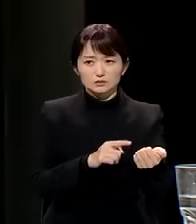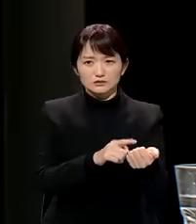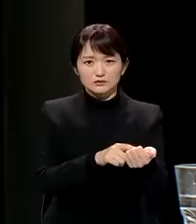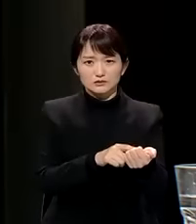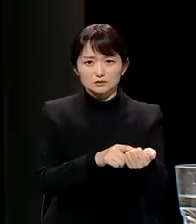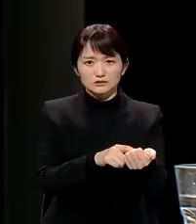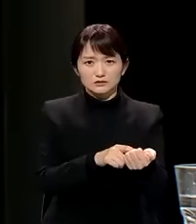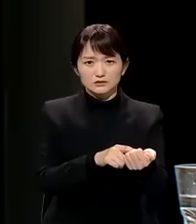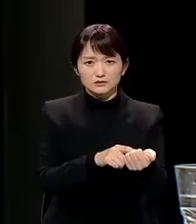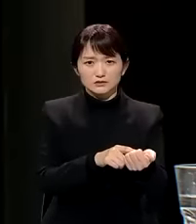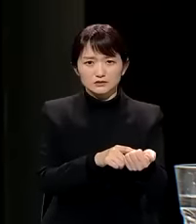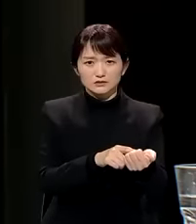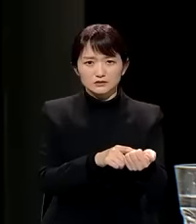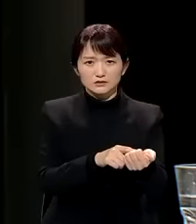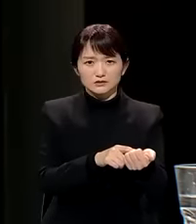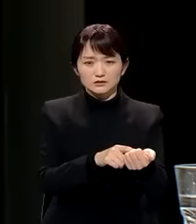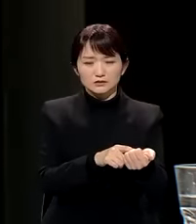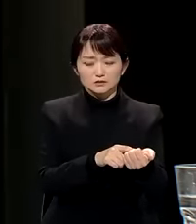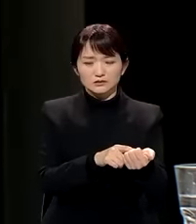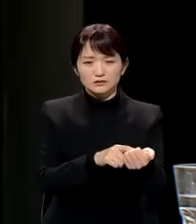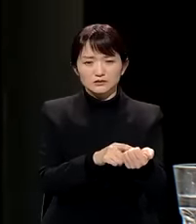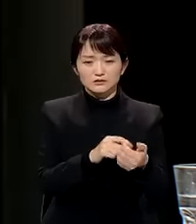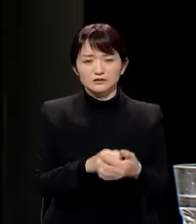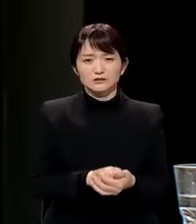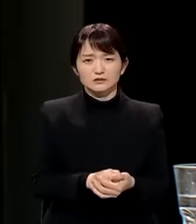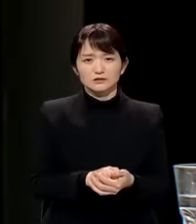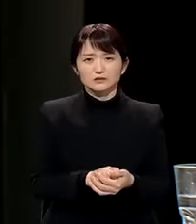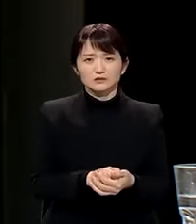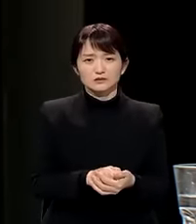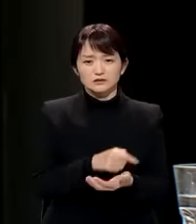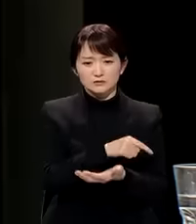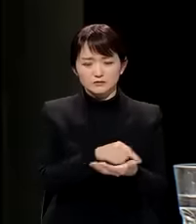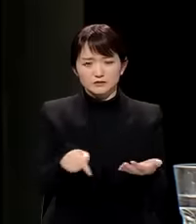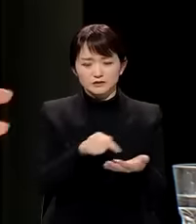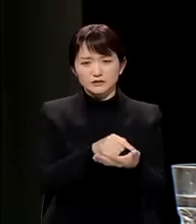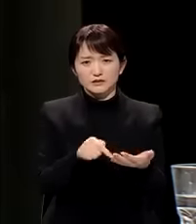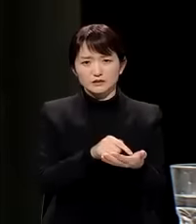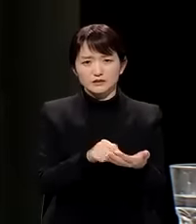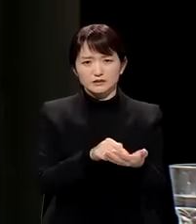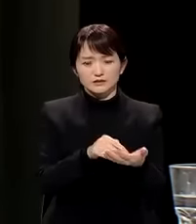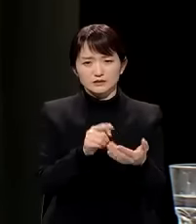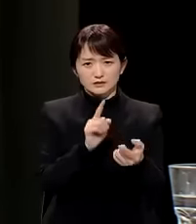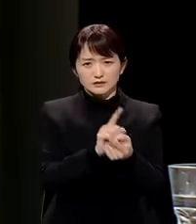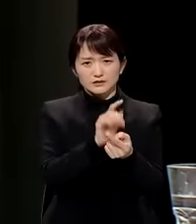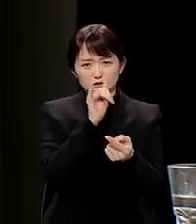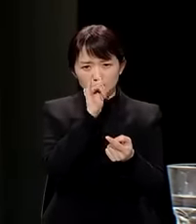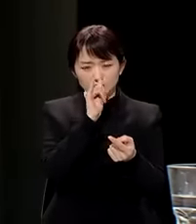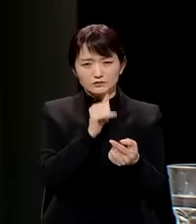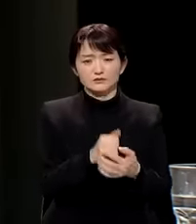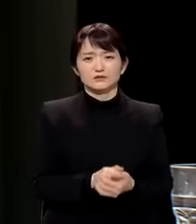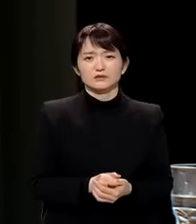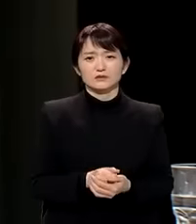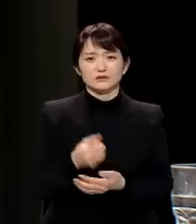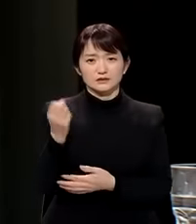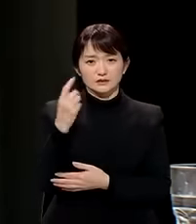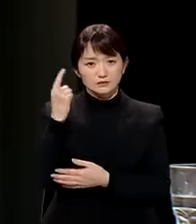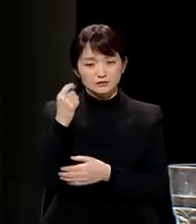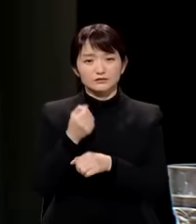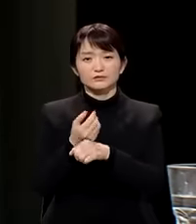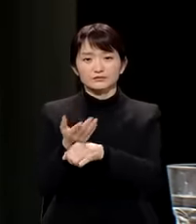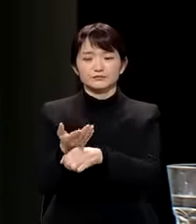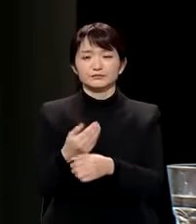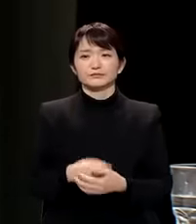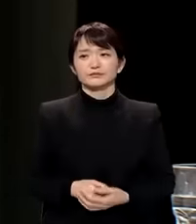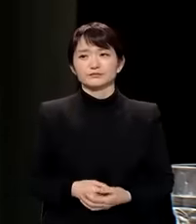당한 것이다라고 기억하시는 분들 계실까 봐 아 그래서 다시 한번 좀 전해드릴 얘기가 있어요 예